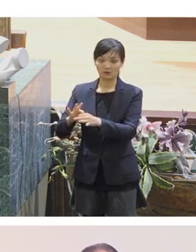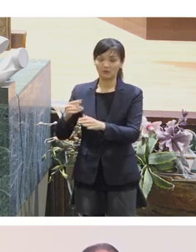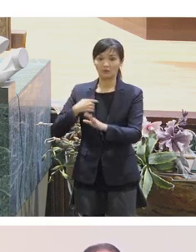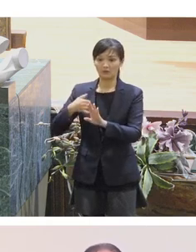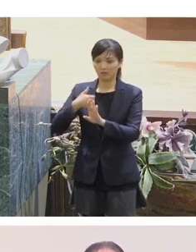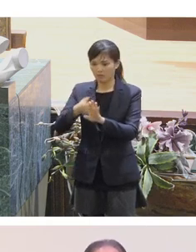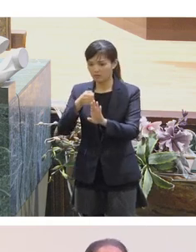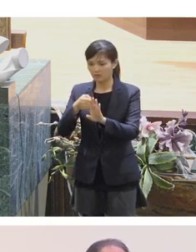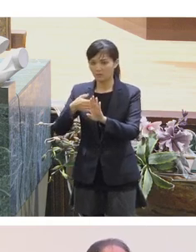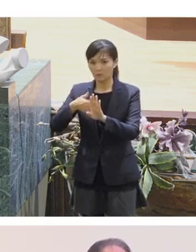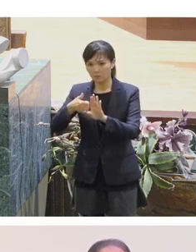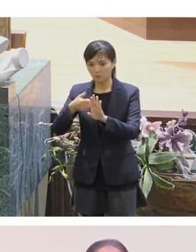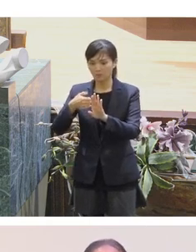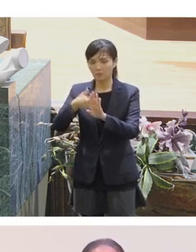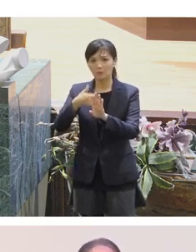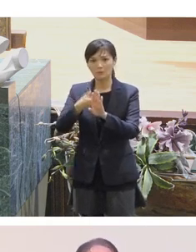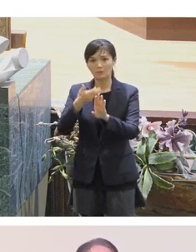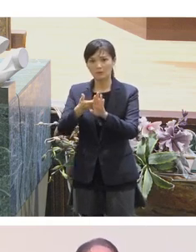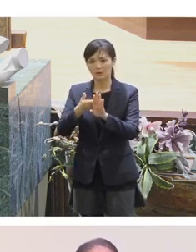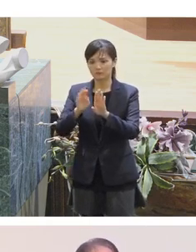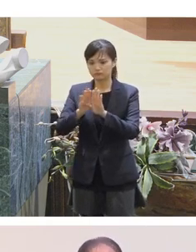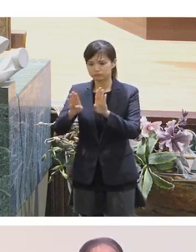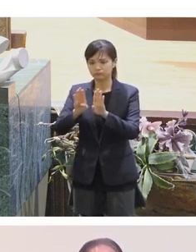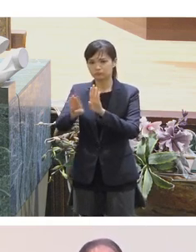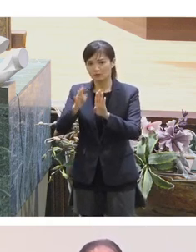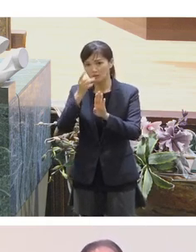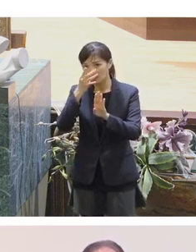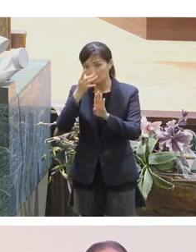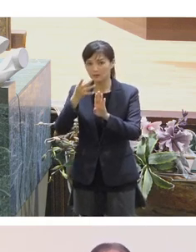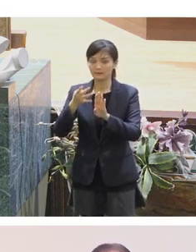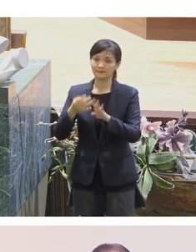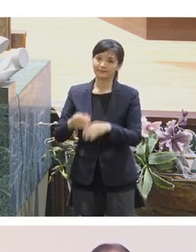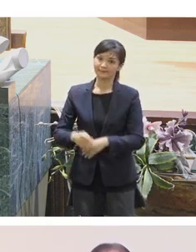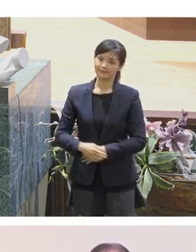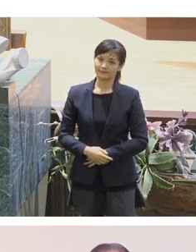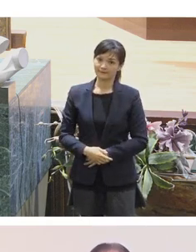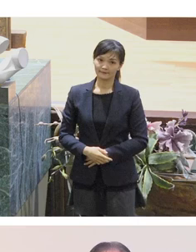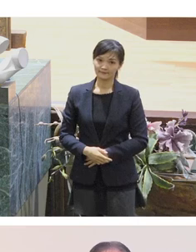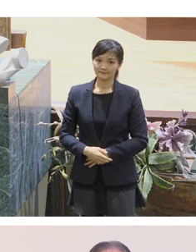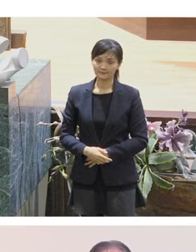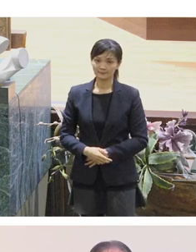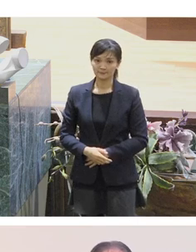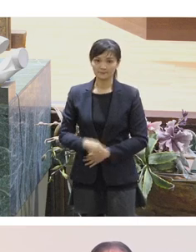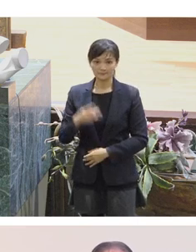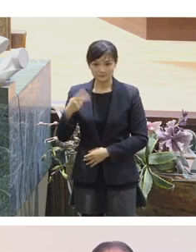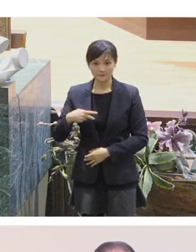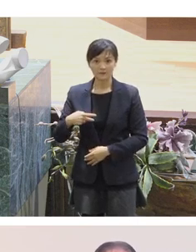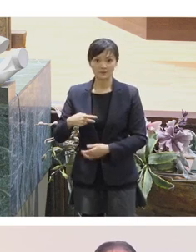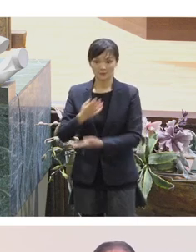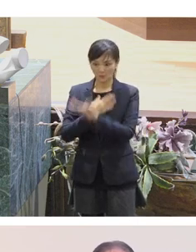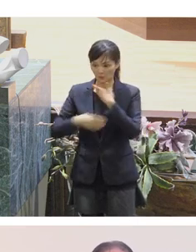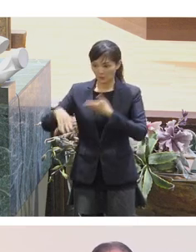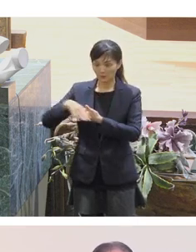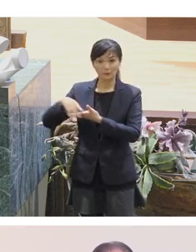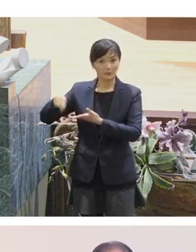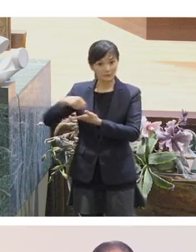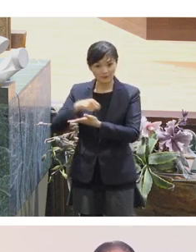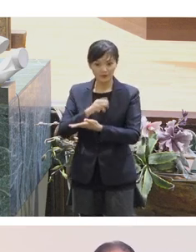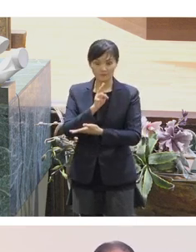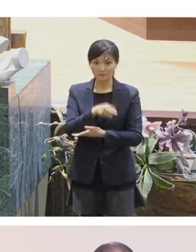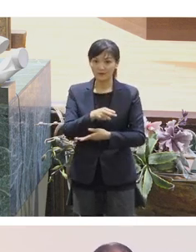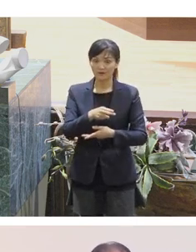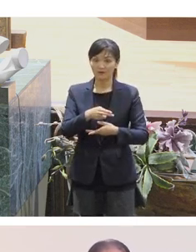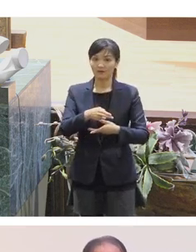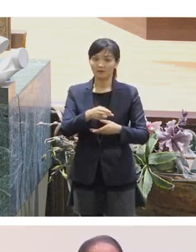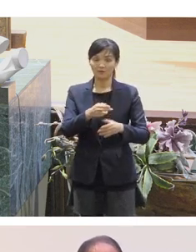面形形色色都有哈。还有那个写剧本请公关公司照本